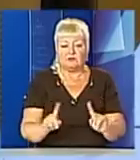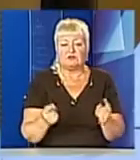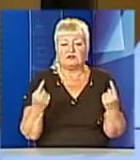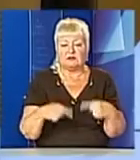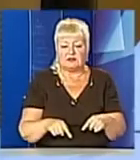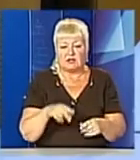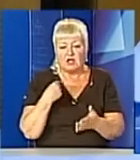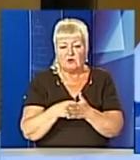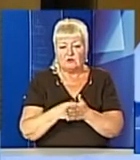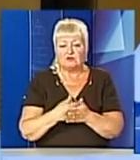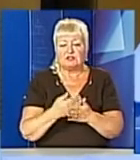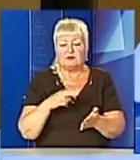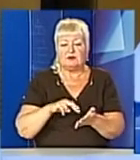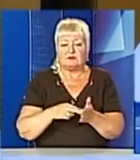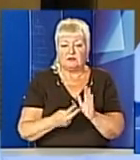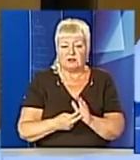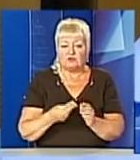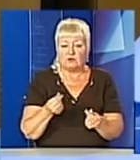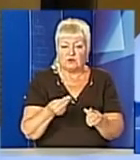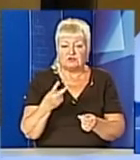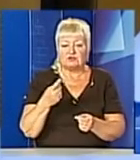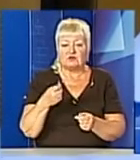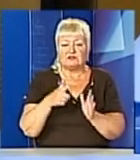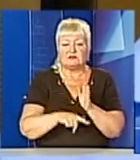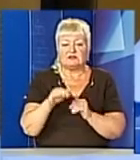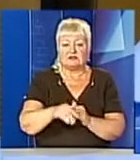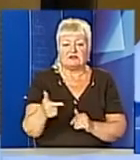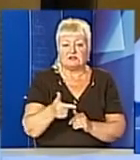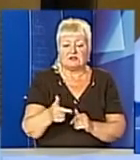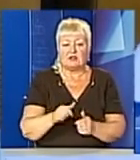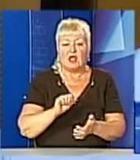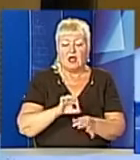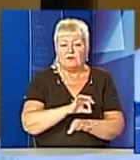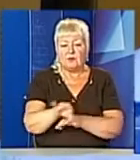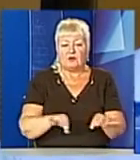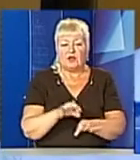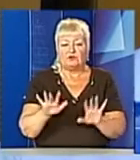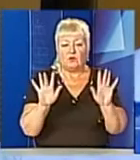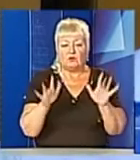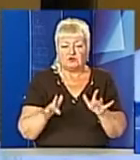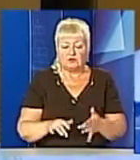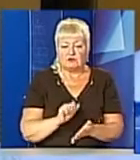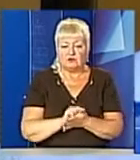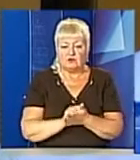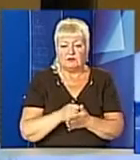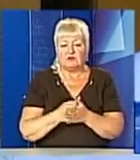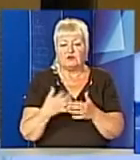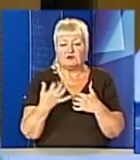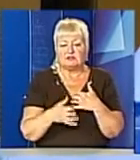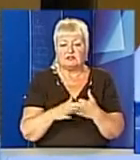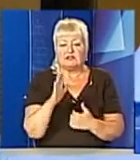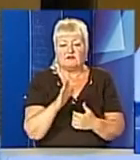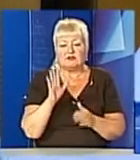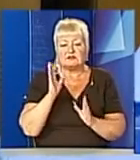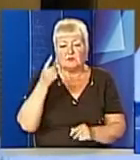В бюджеті передбачено кошти 170 тисяч гривень на проектну кошторисну документацію. Я думаю, до середини вересня ми будемо